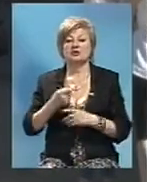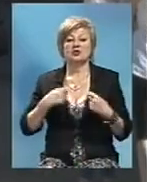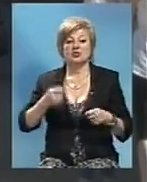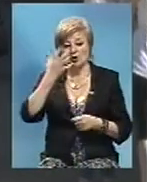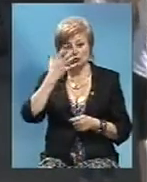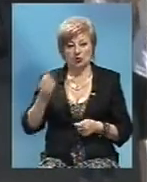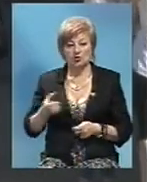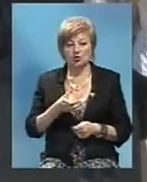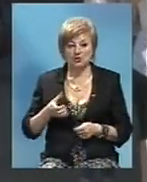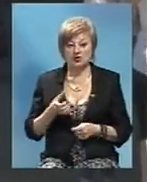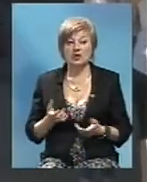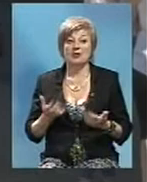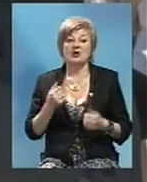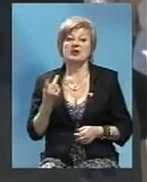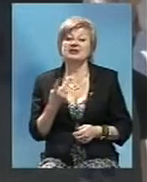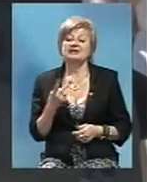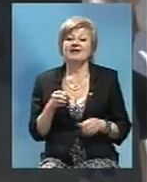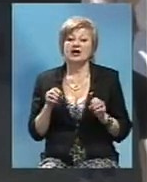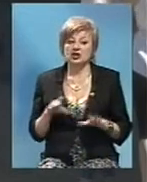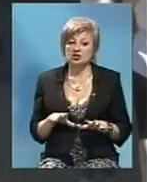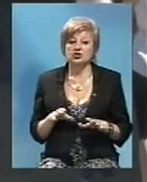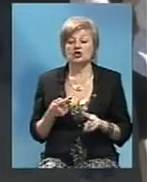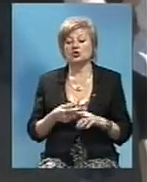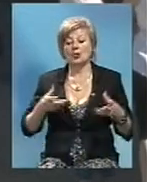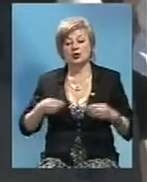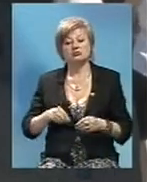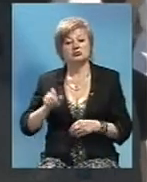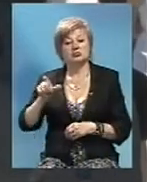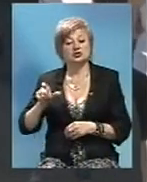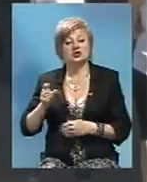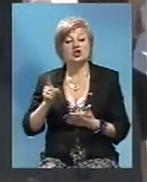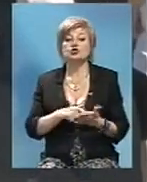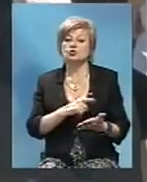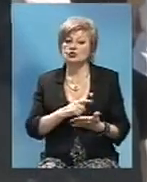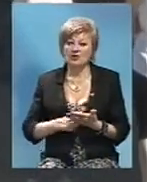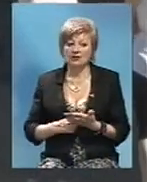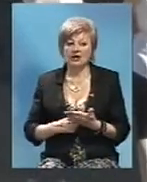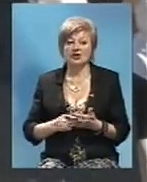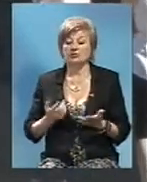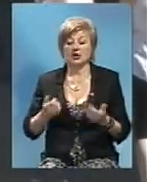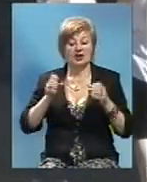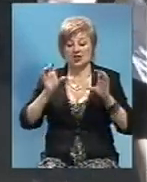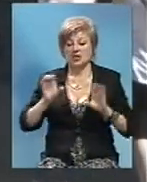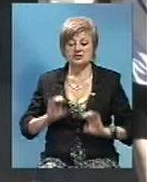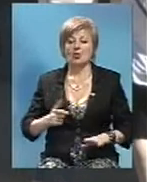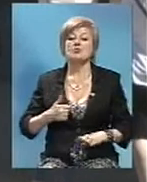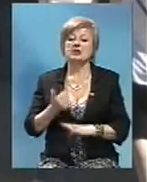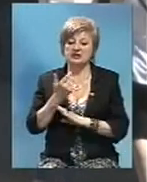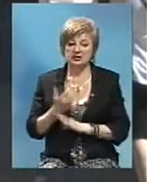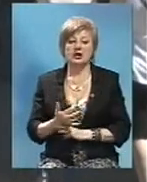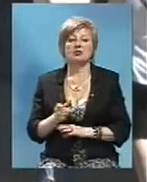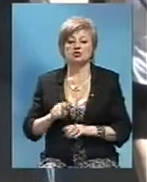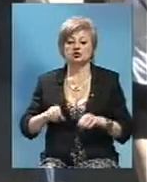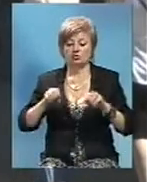були прийняті два рішення, котрі підприємці через суди скасували, бо вони були прийняті з порушеннями незаконно. Ми вимагаємо, аби рішення